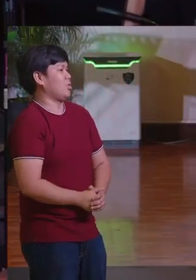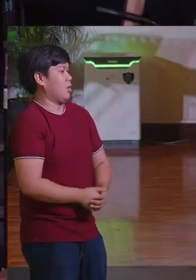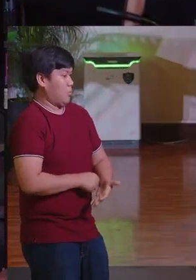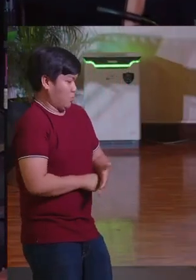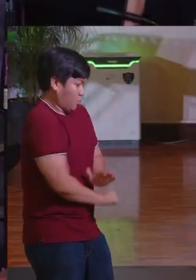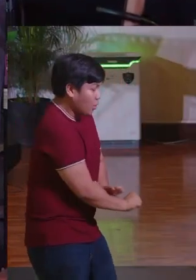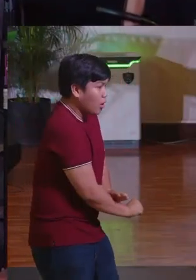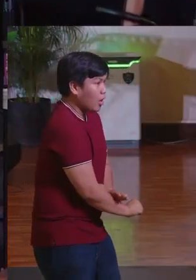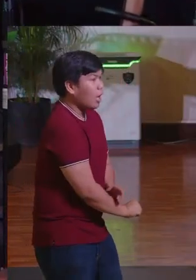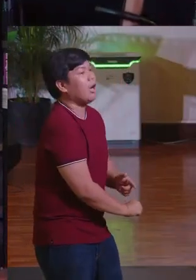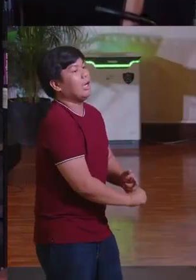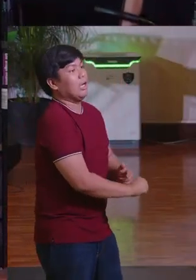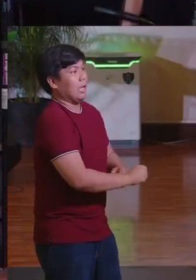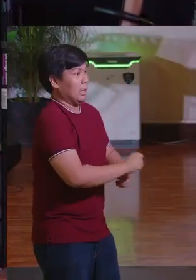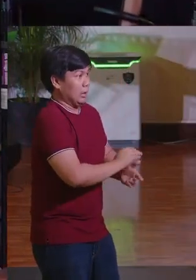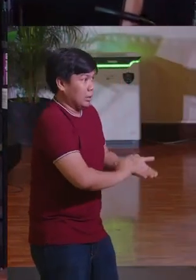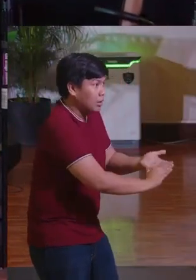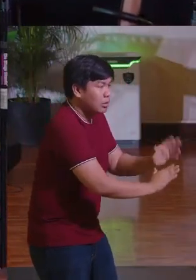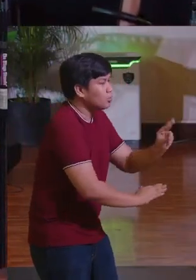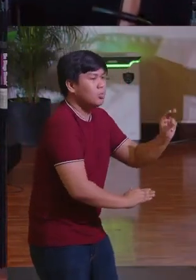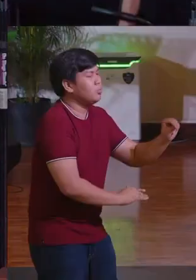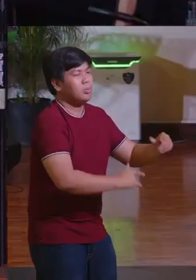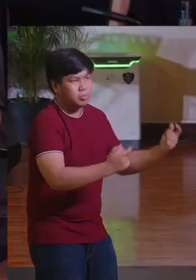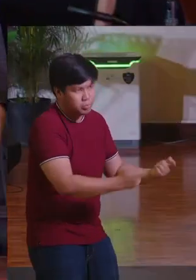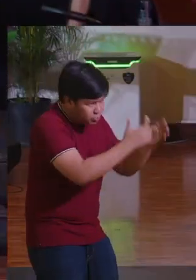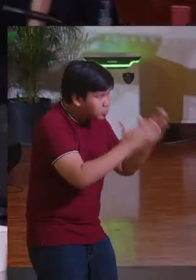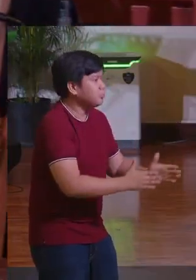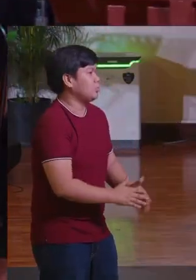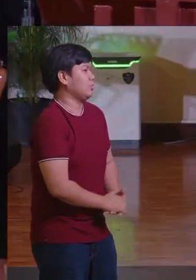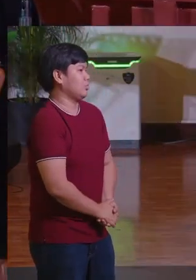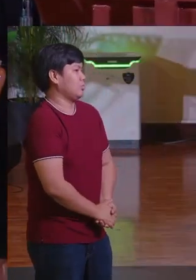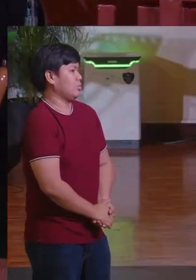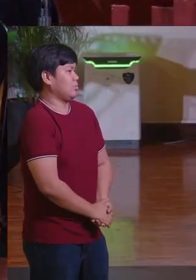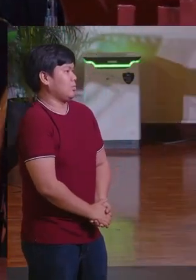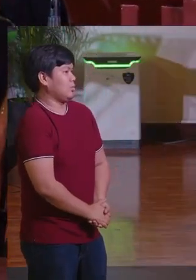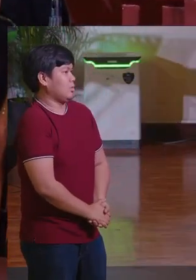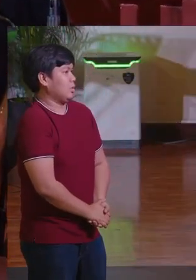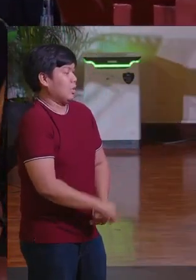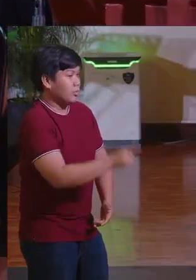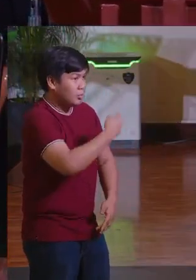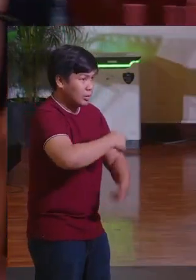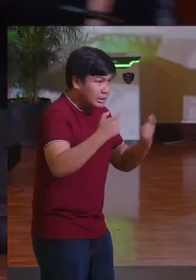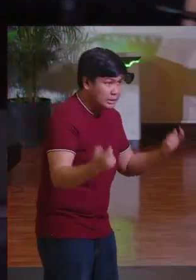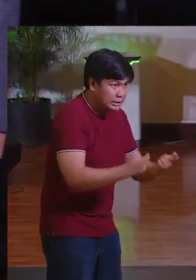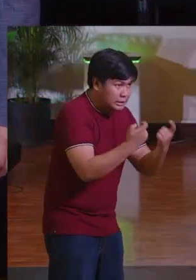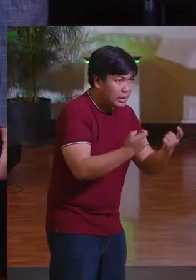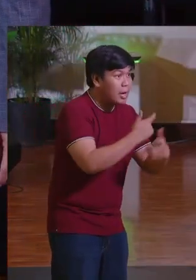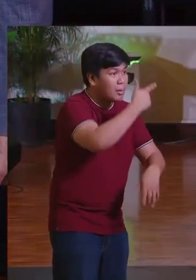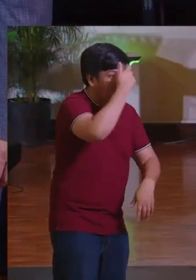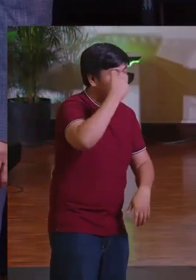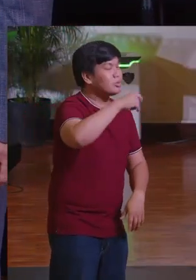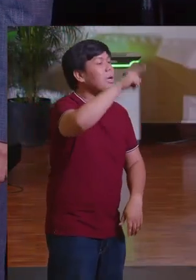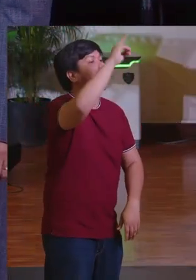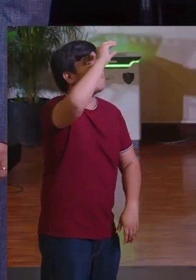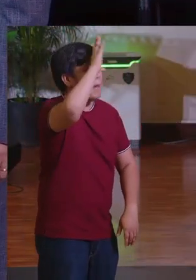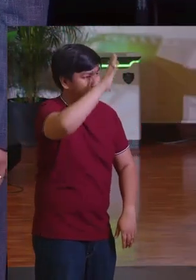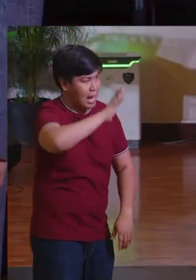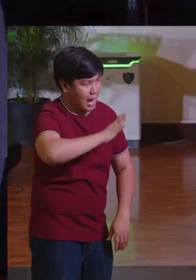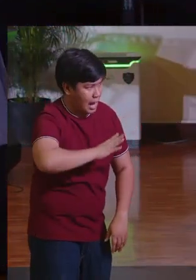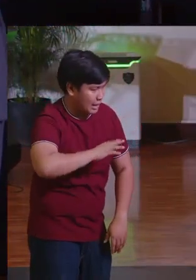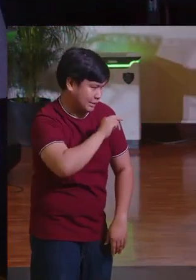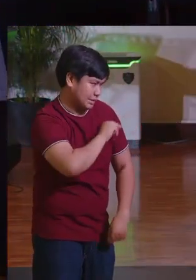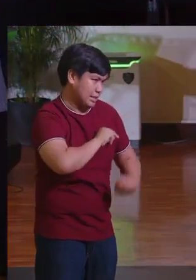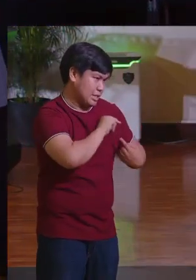Tayo po ay sinner, hindi dahil sa nagkakasala tayo. Tayo po ay sinner, kaya tayo nagkakasala. So,